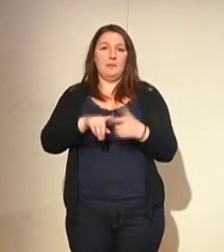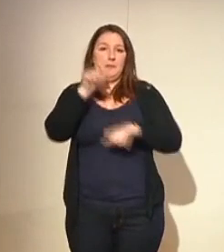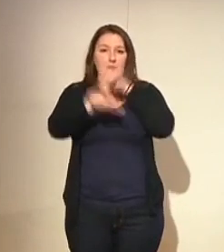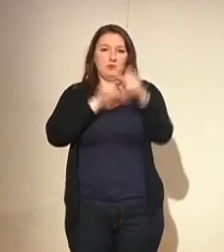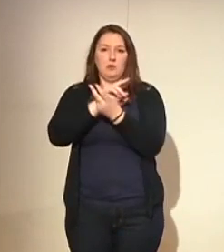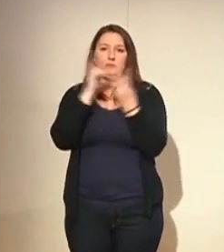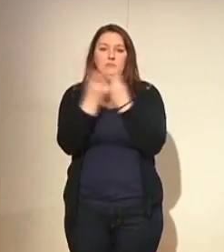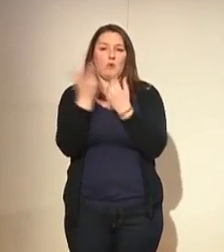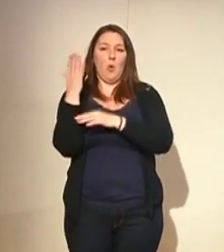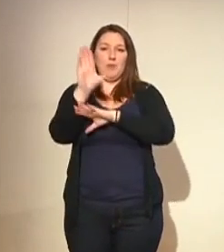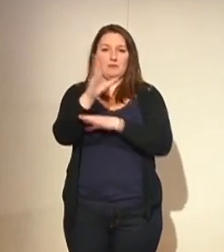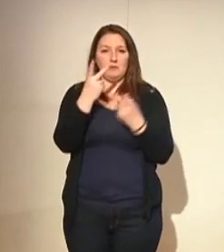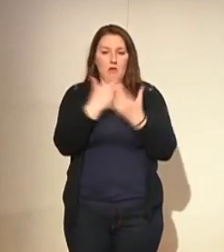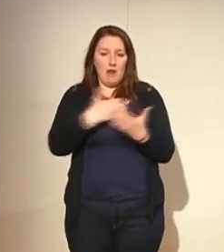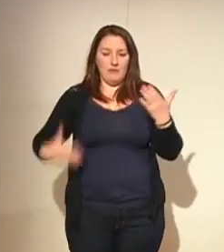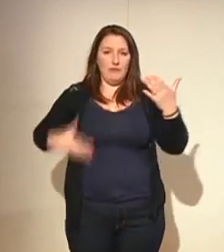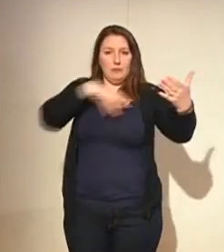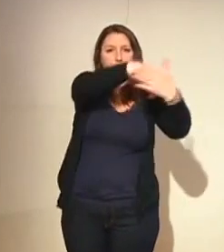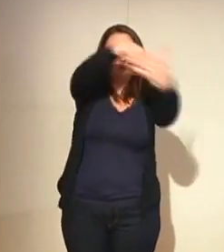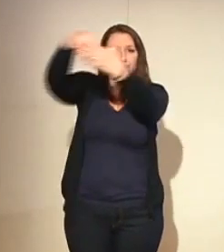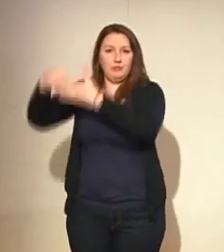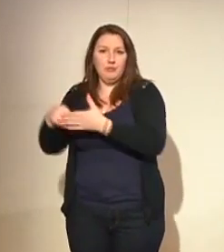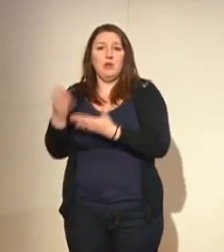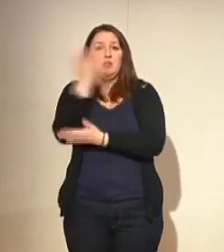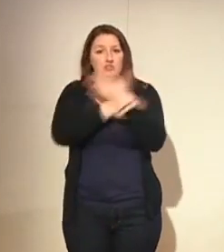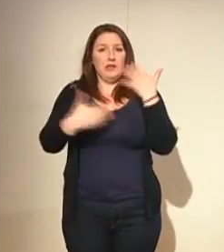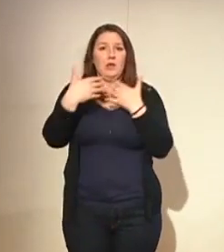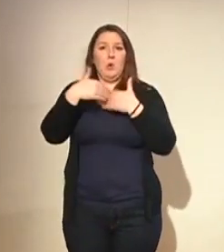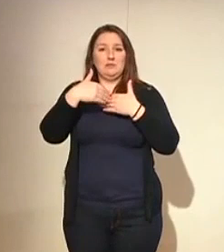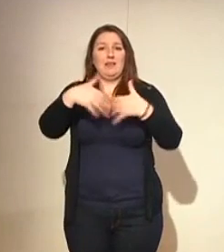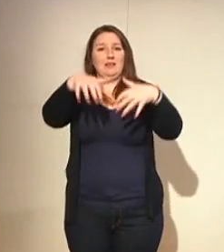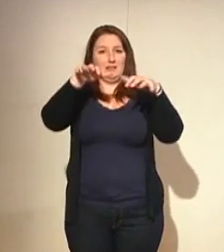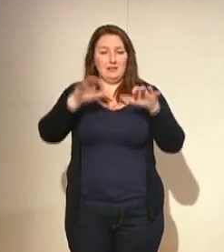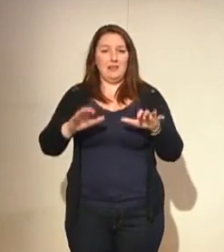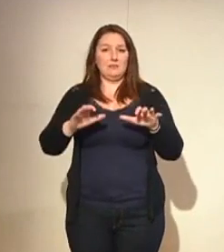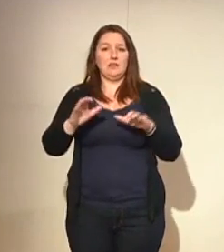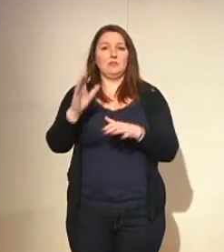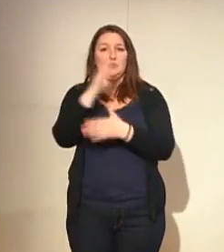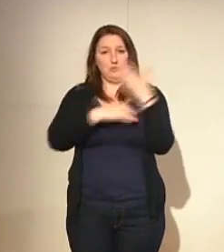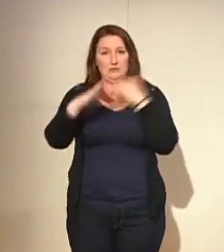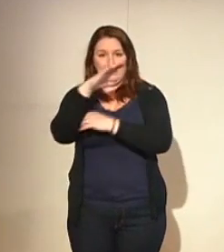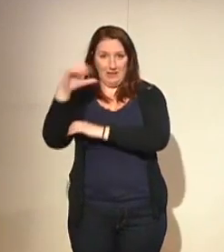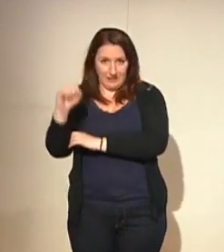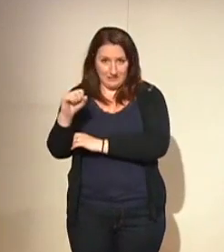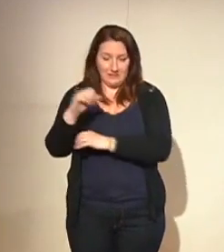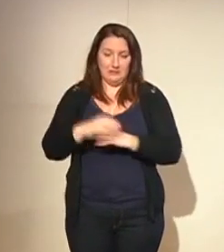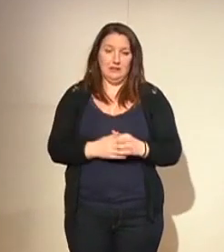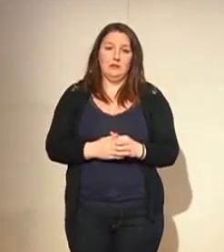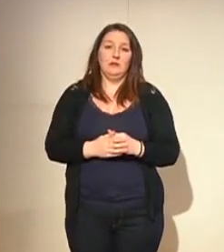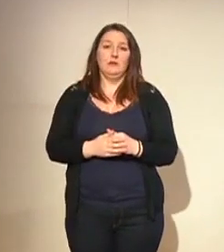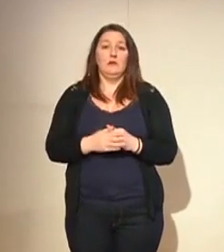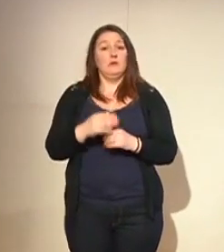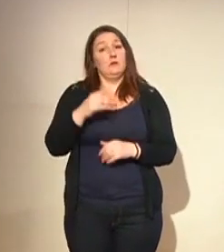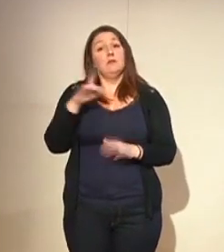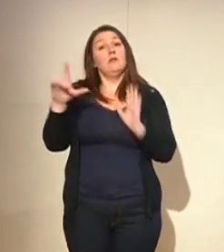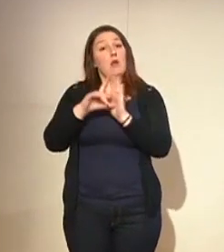représentants de la Ville dans le conseil d'administration du Centre Communal d'Action Sociale c'est un vote de par la